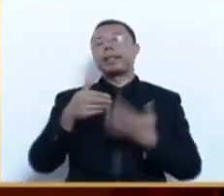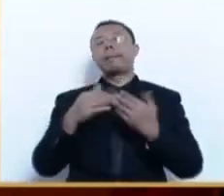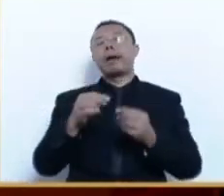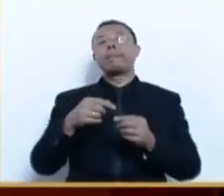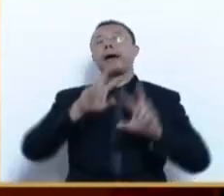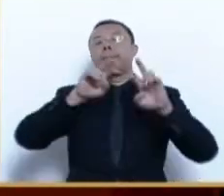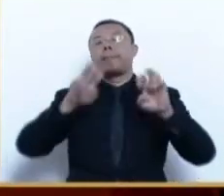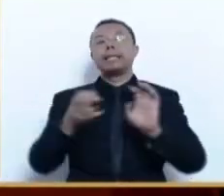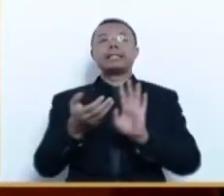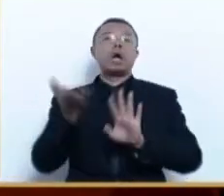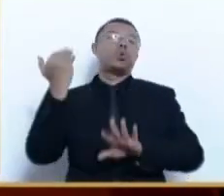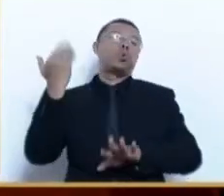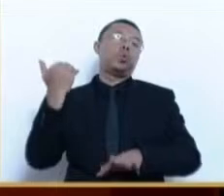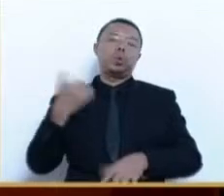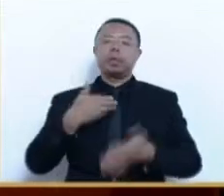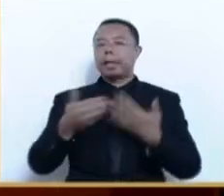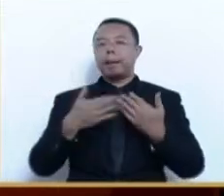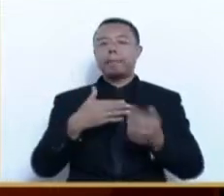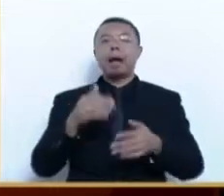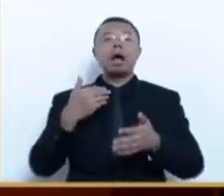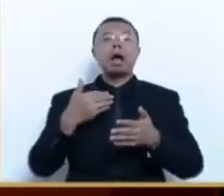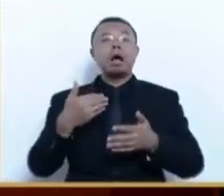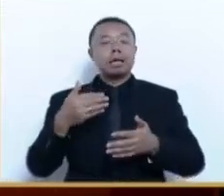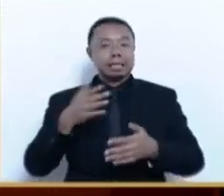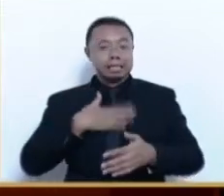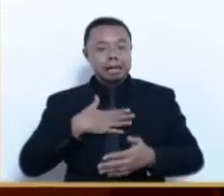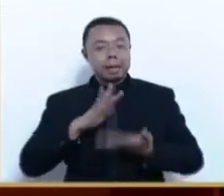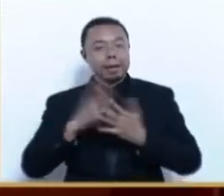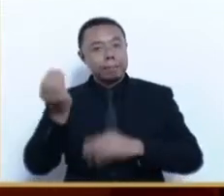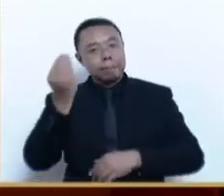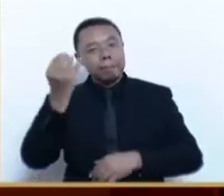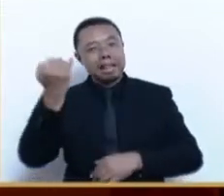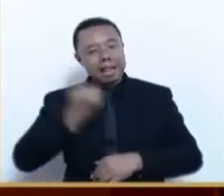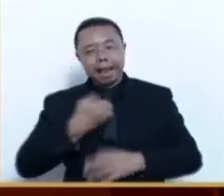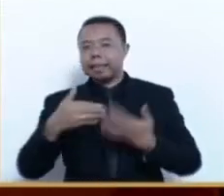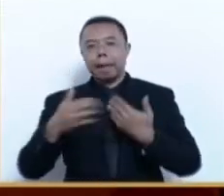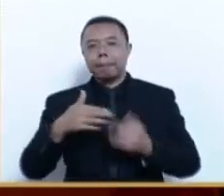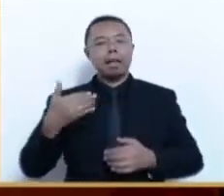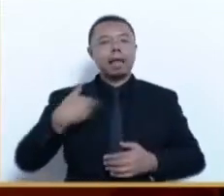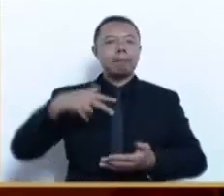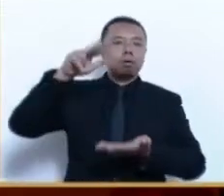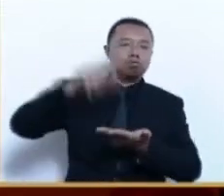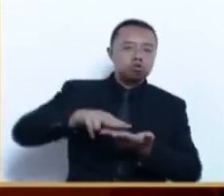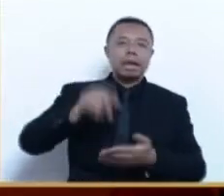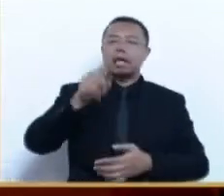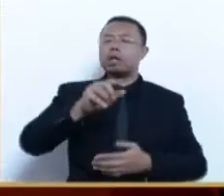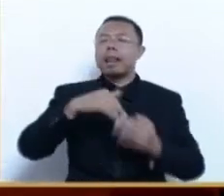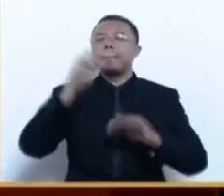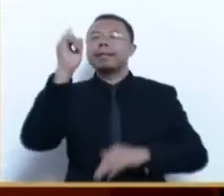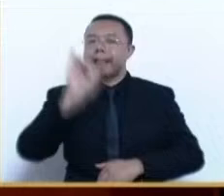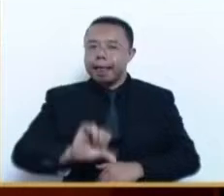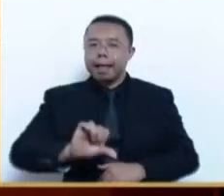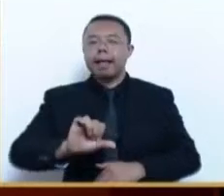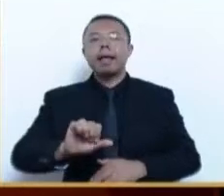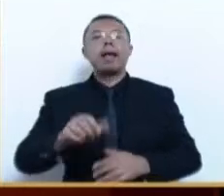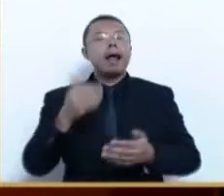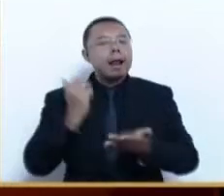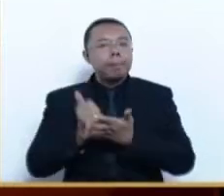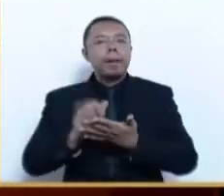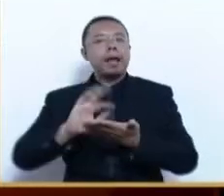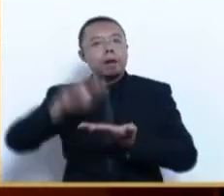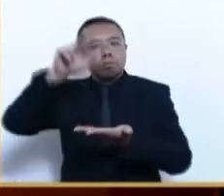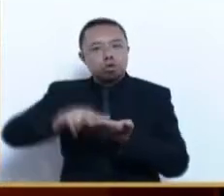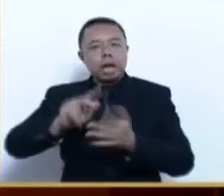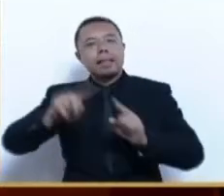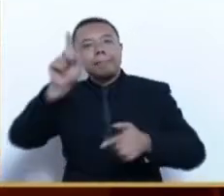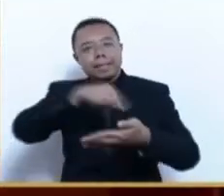masalah karena saya bilang seburuk-buruknya pemimpin adalah pemimpin yang tidak mau ngambil keputusan mendingan jadi pemimpin ngambil